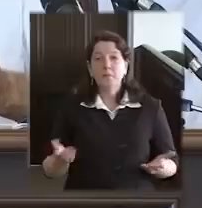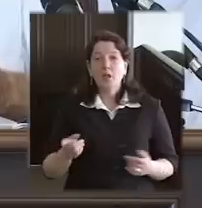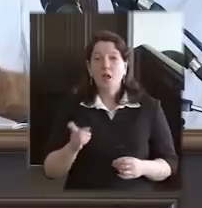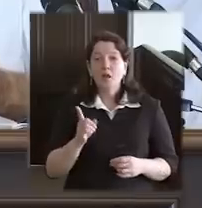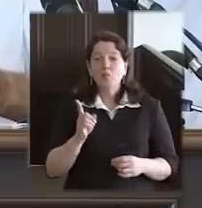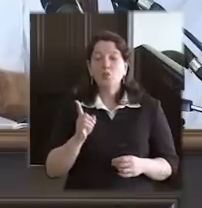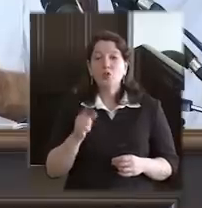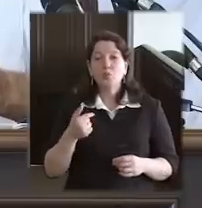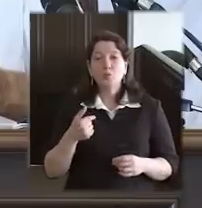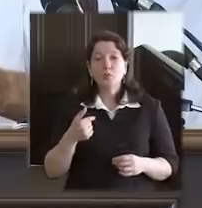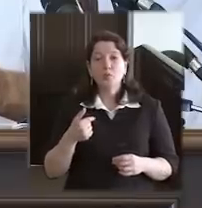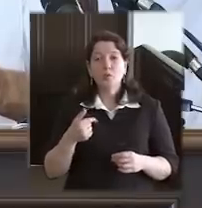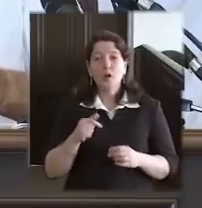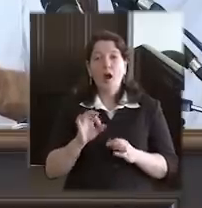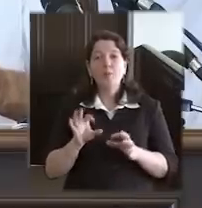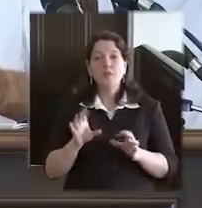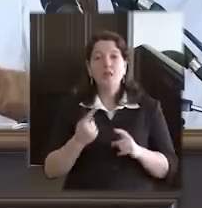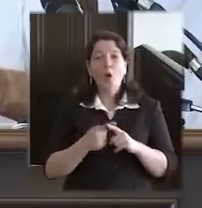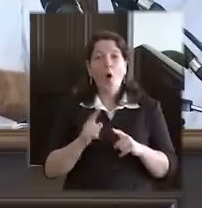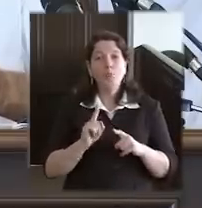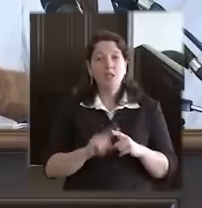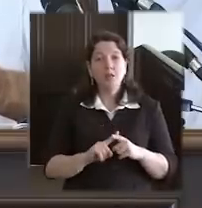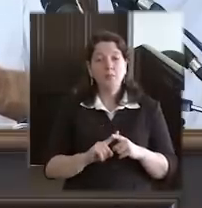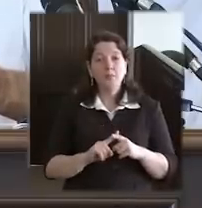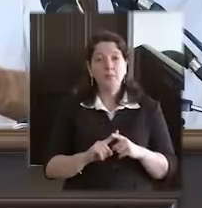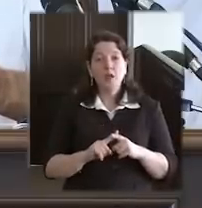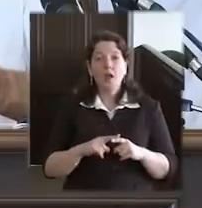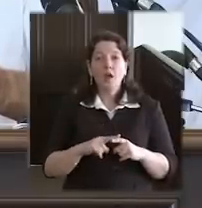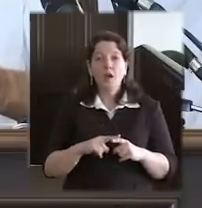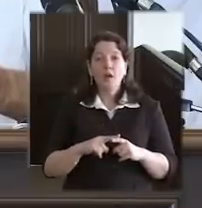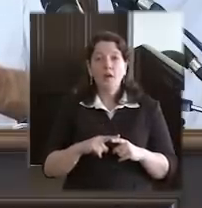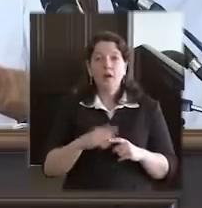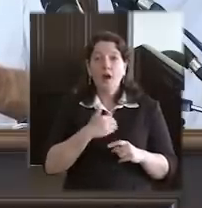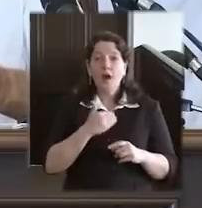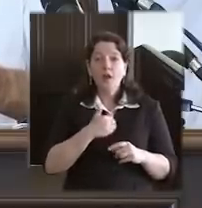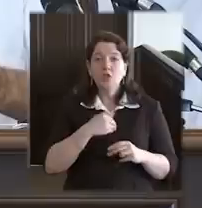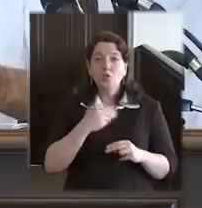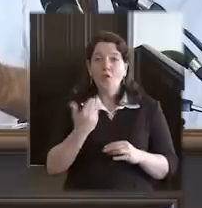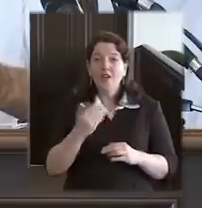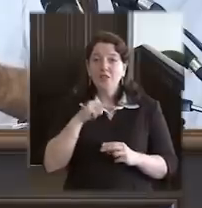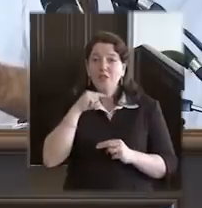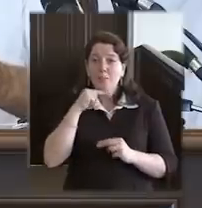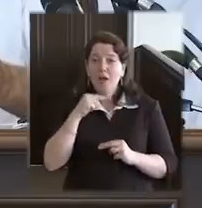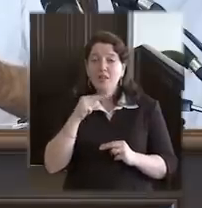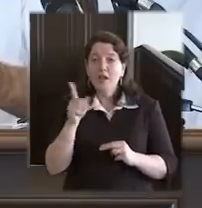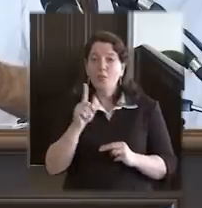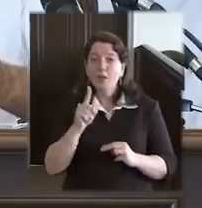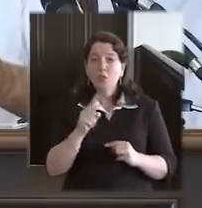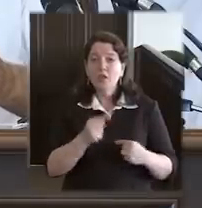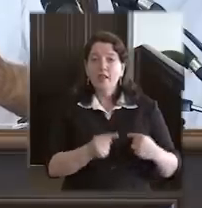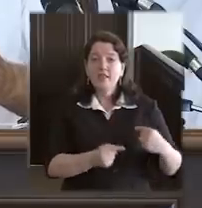Я почему делаю это отключение, хочу отступление, да, хочу обратить внимание,